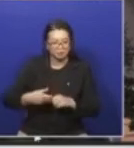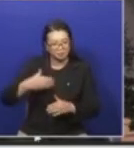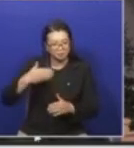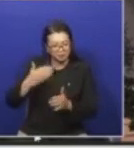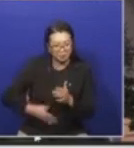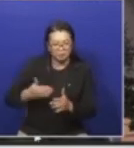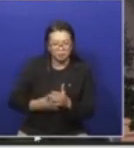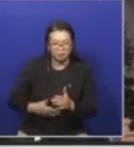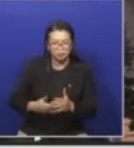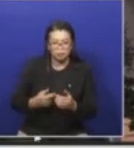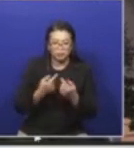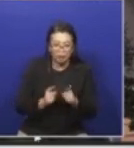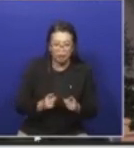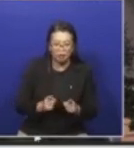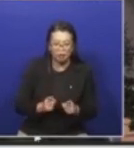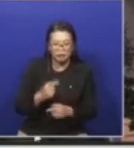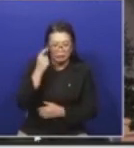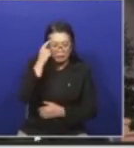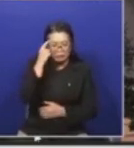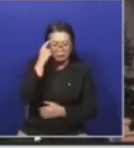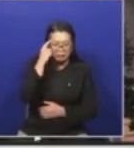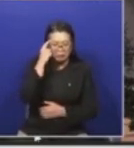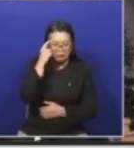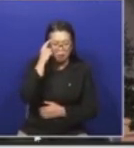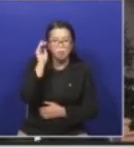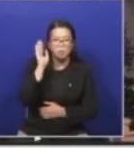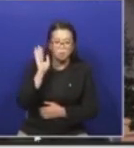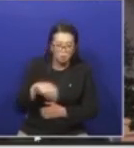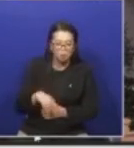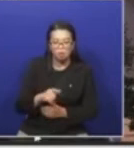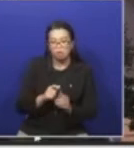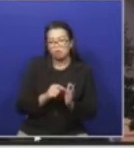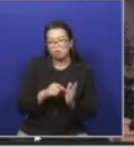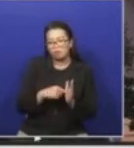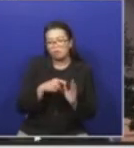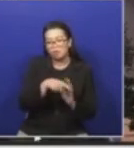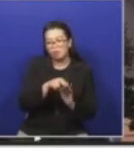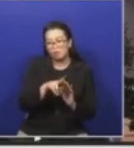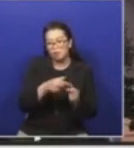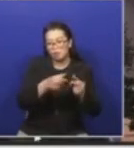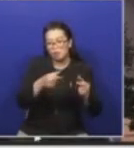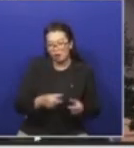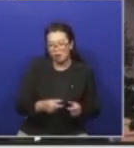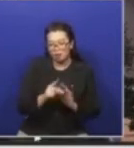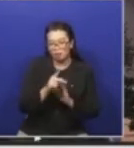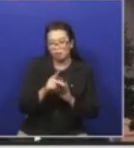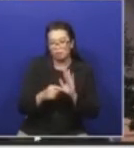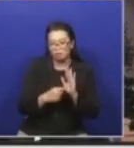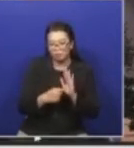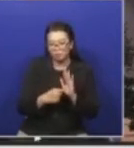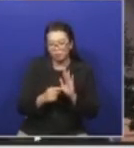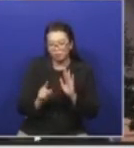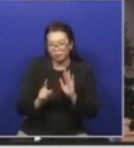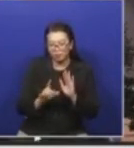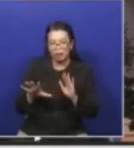านก็หาทางออกใหม่นั่นก็คือการออกร่างพระราชกำหนด3ฉบับเป็นการใช้ทรัพยากรของ